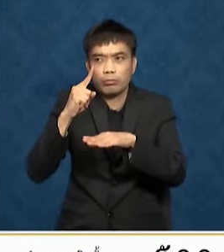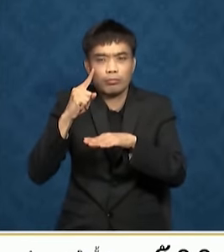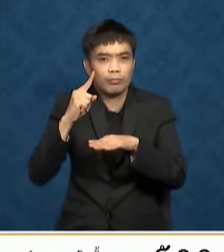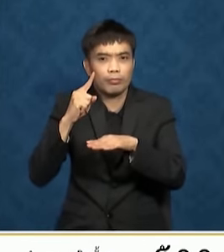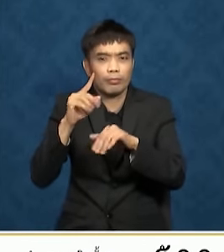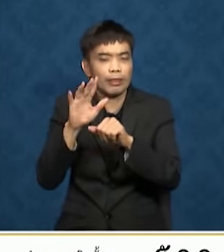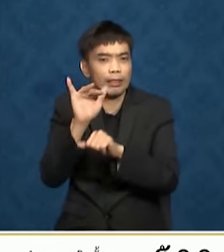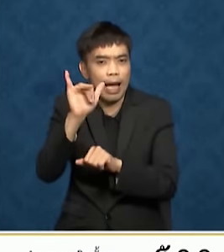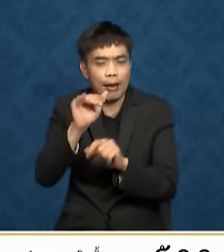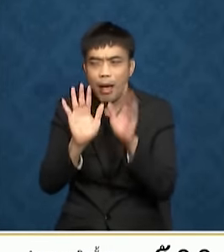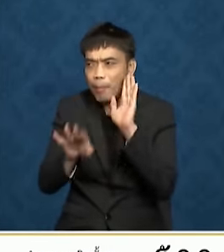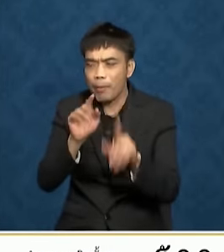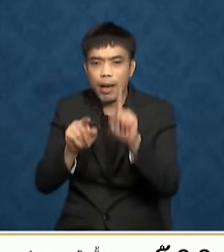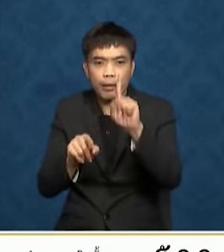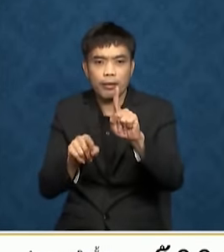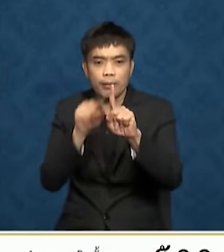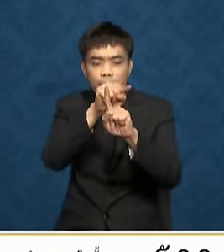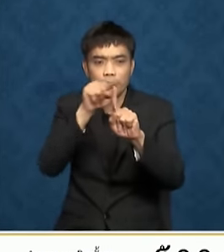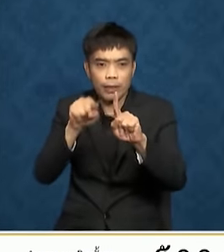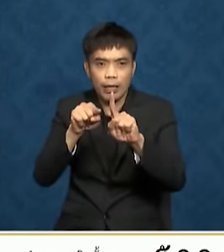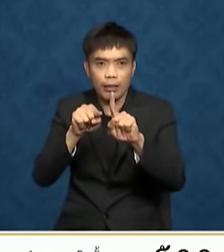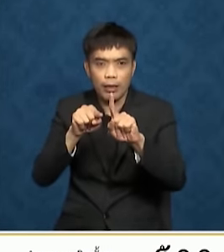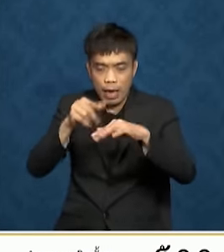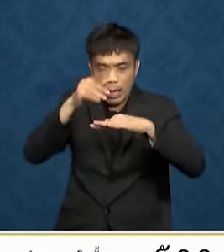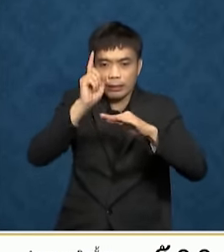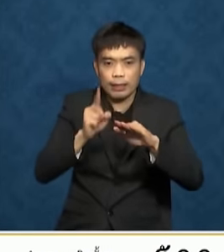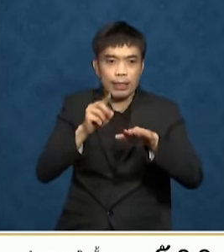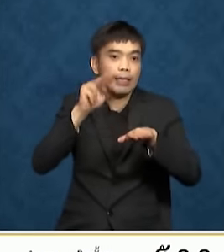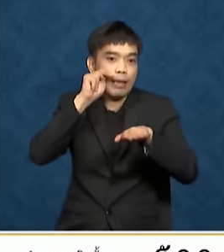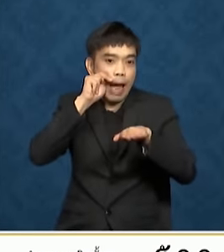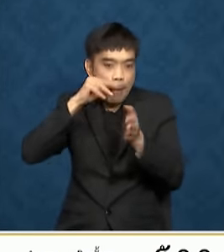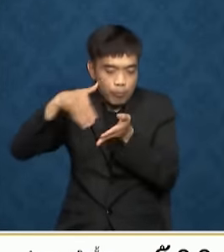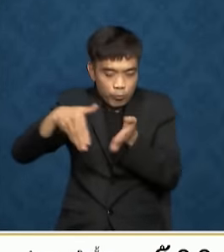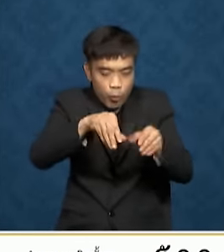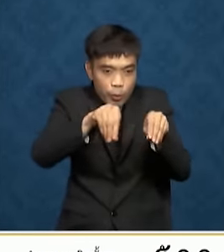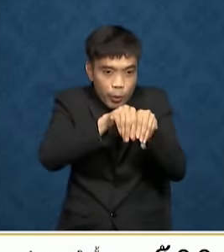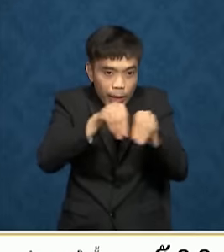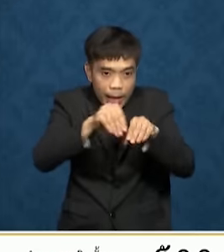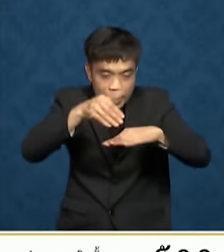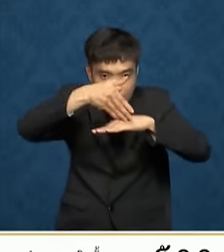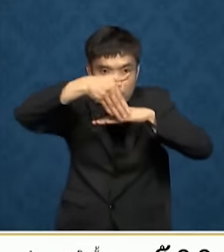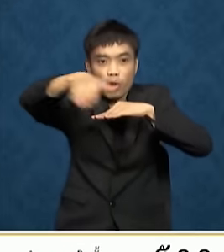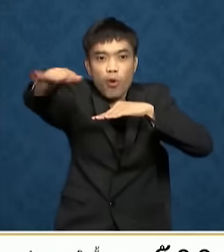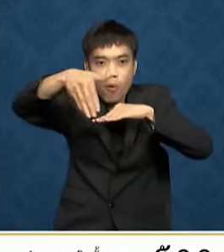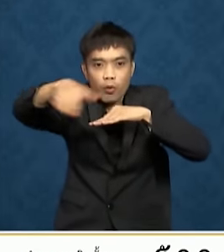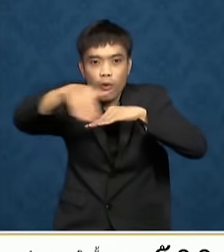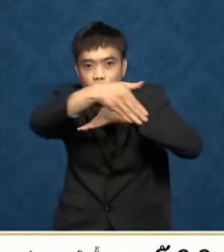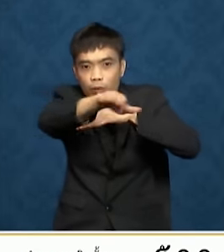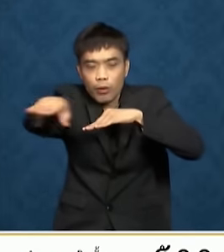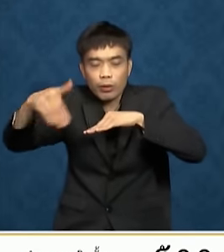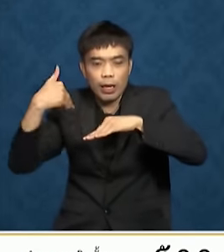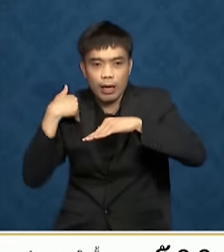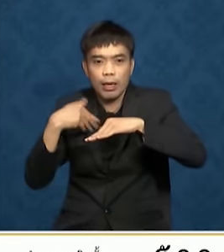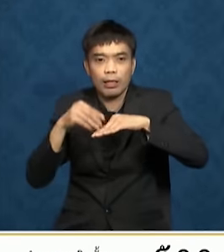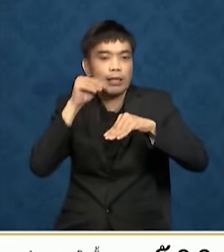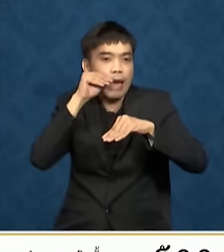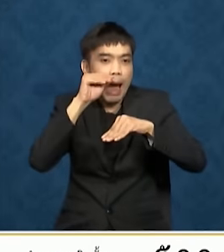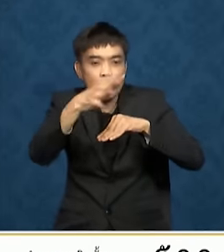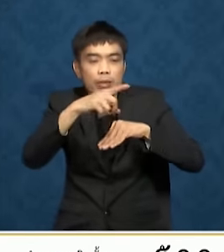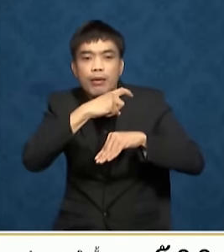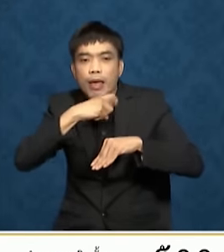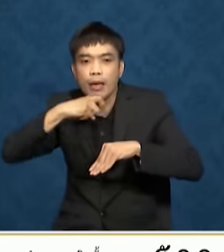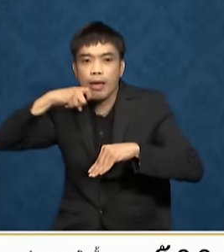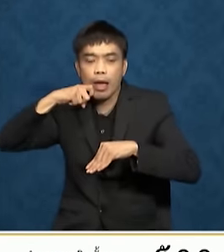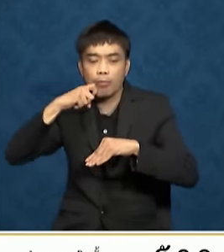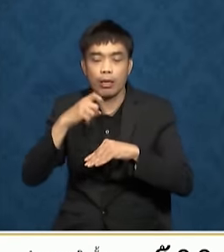แค่ 1%ของพื้นที่นอกชลประทานที่มีปัญหาภัยแล้งทั้งหมดสิ่งที่เราเสนอจะลงทุน